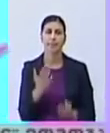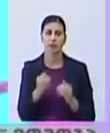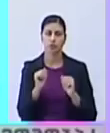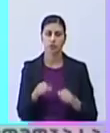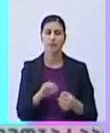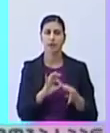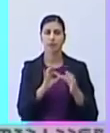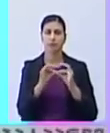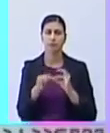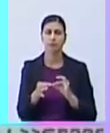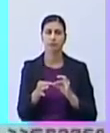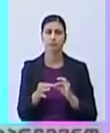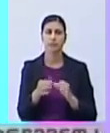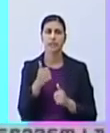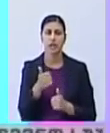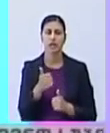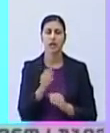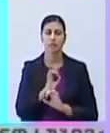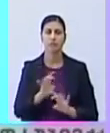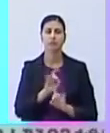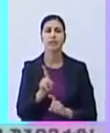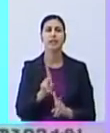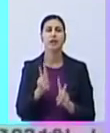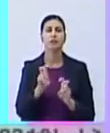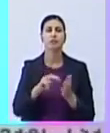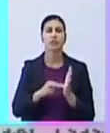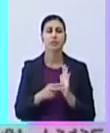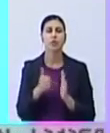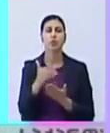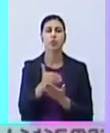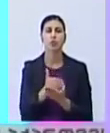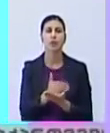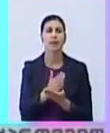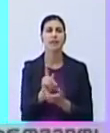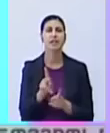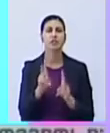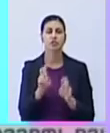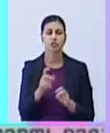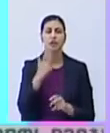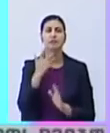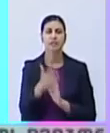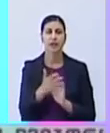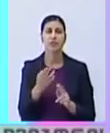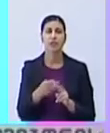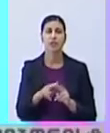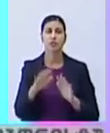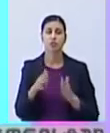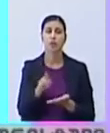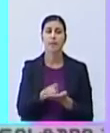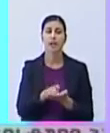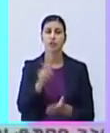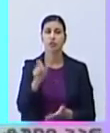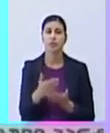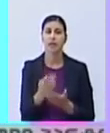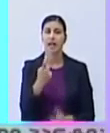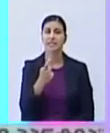უფრო კარგად გაგვაცნოთ, რას გეგმავთ, როგორი პროგრამაა ეს, რას გულისხმობს, გავიგეთ, რომ იმ შემთხვევაში თუ პენსიონერი არის